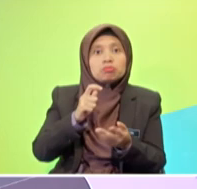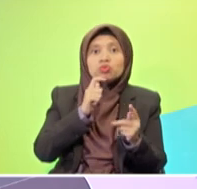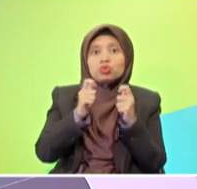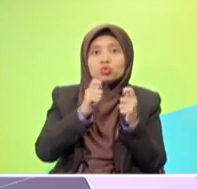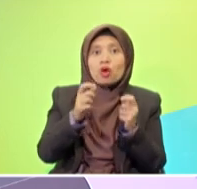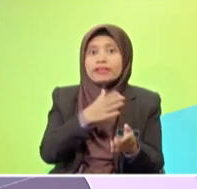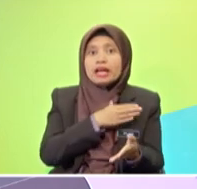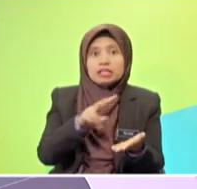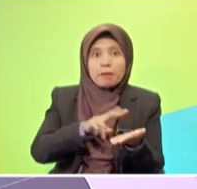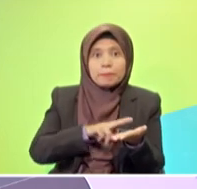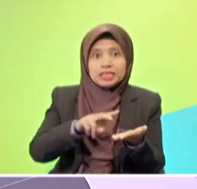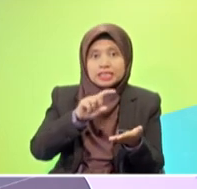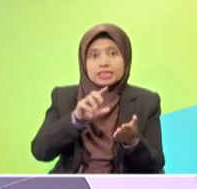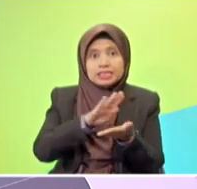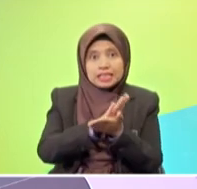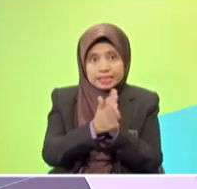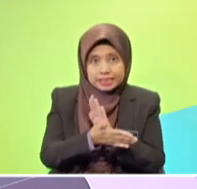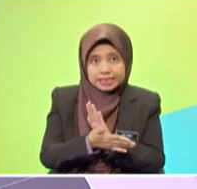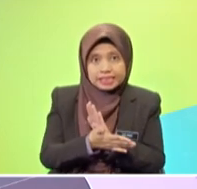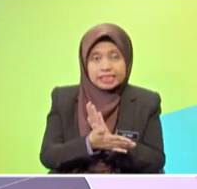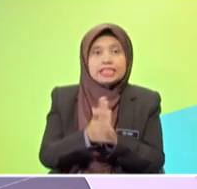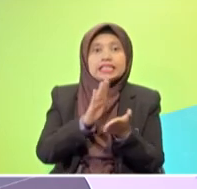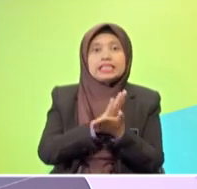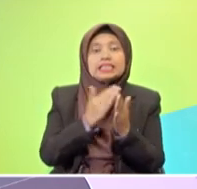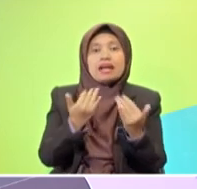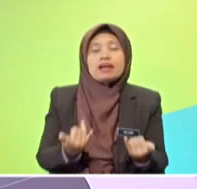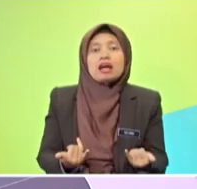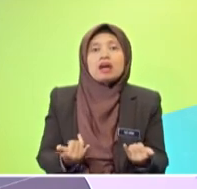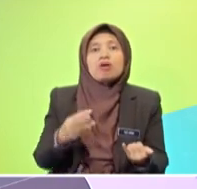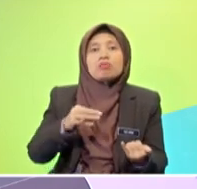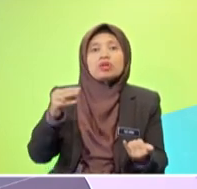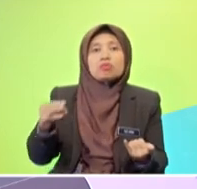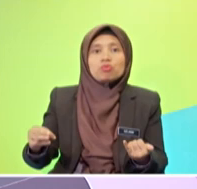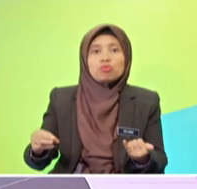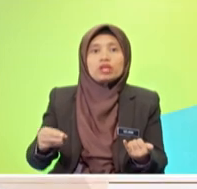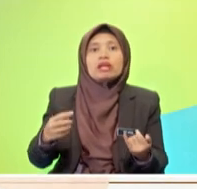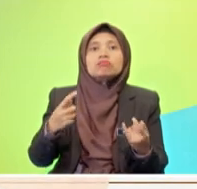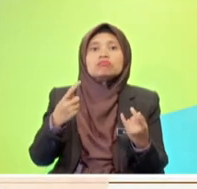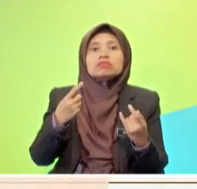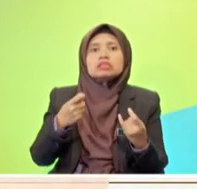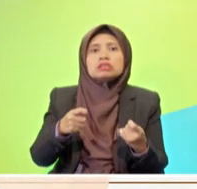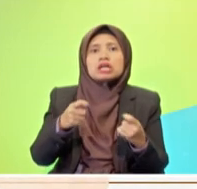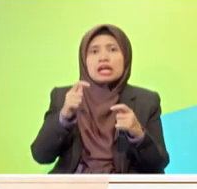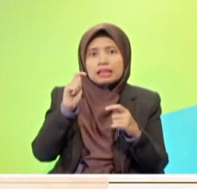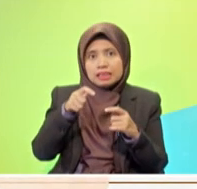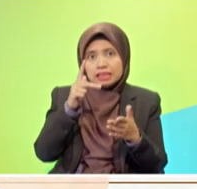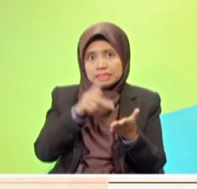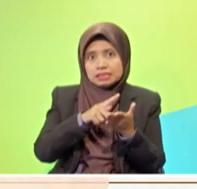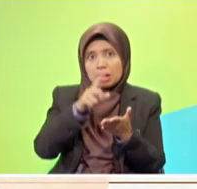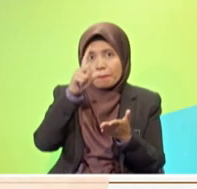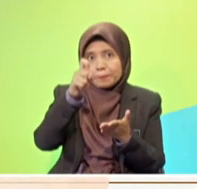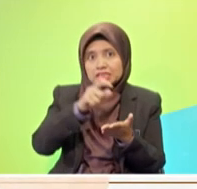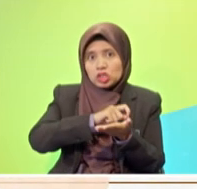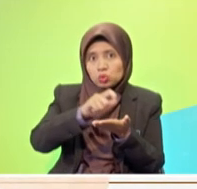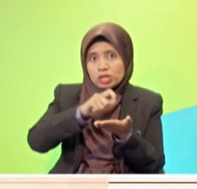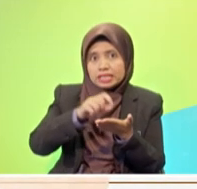ini kita lihat kemahiran murid-murid hendaklah menulis ulasan lengkap tentang isu dan apa pengajaran yang